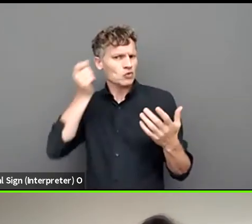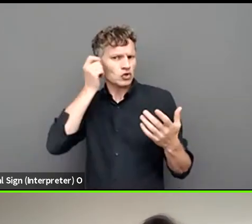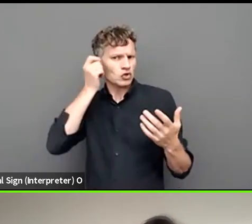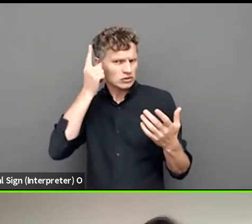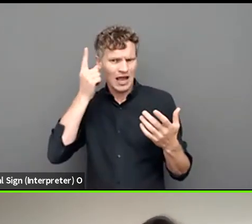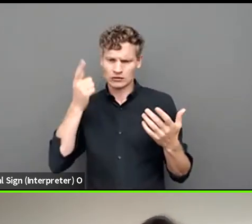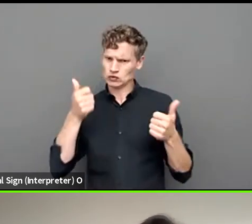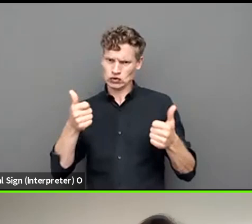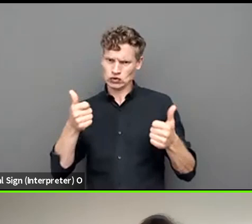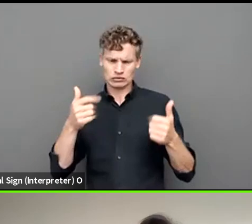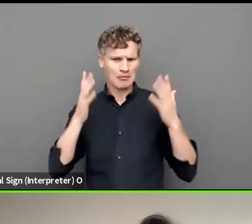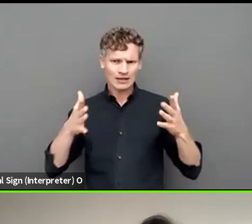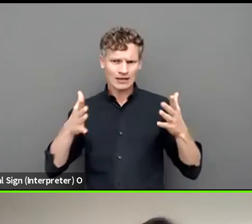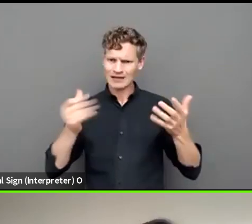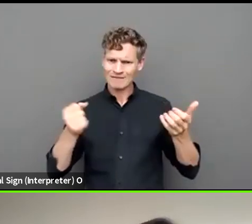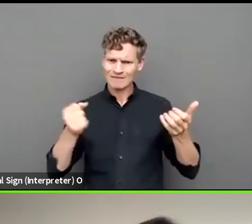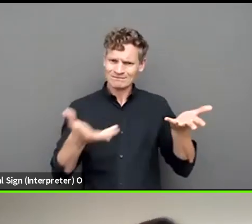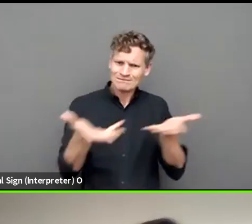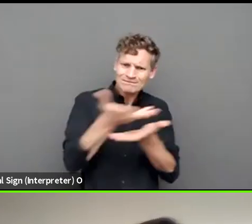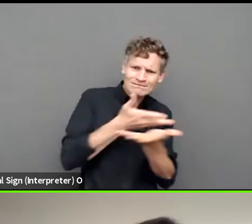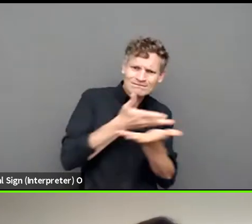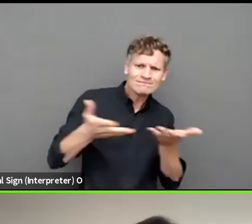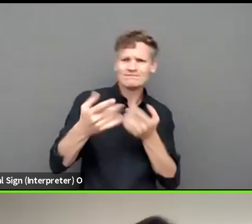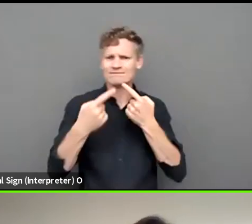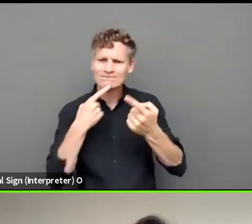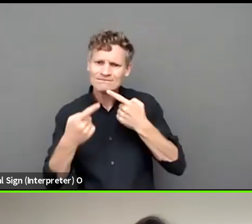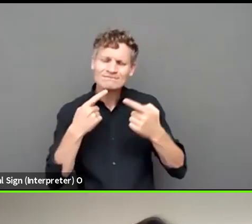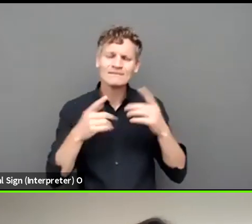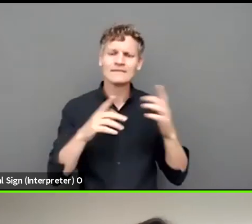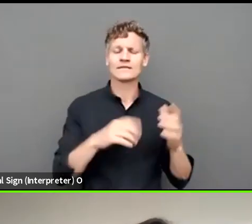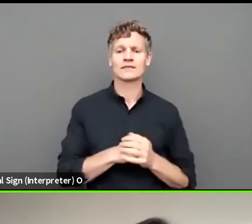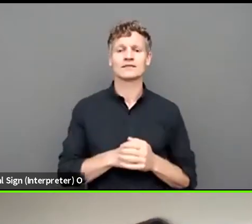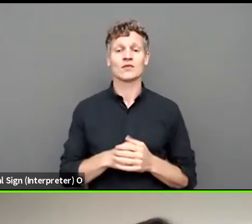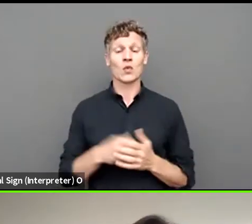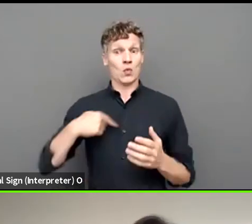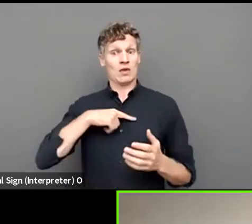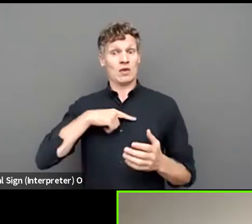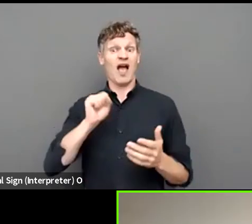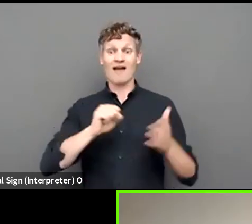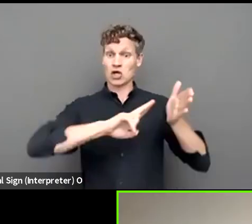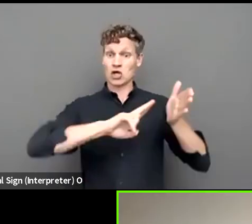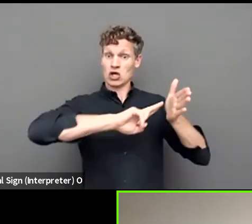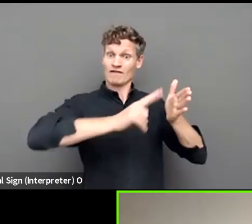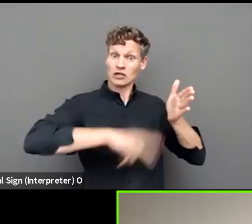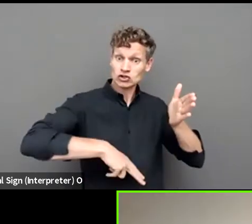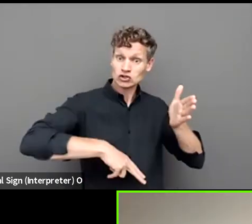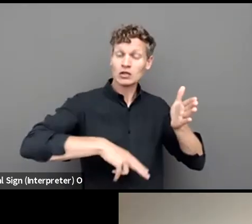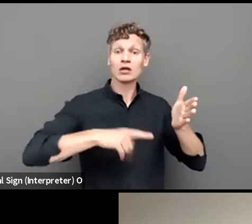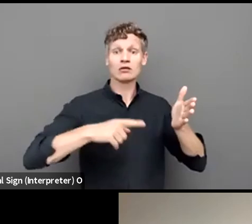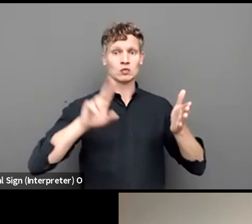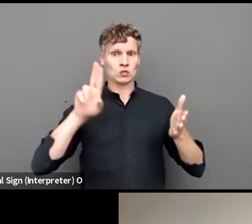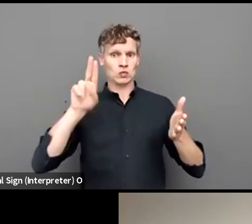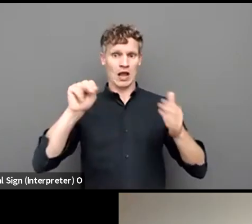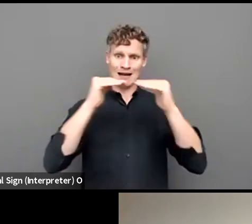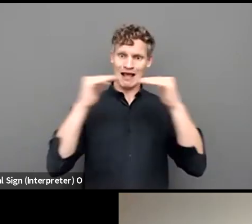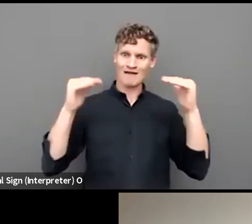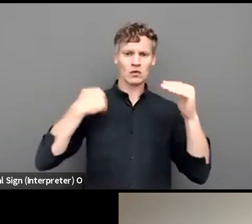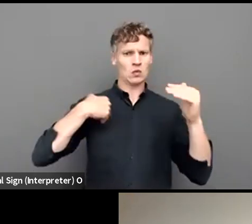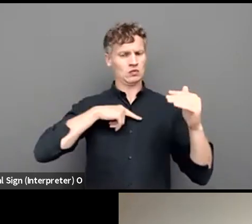la discrimination exacte dans toute sa philosophie. Donc, juste pour conclure,